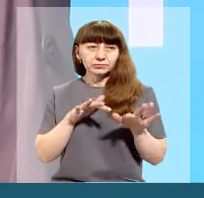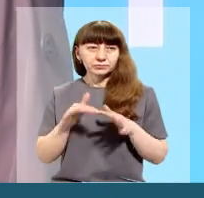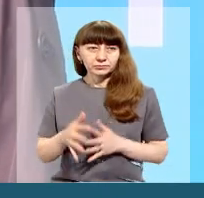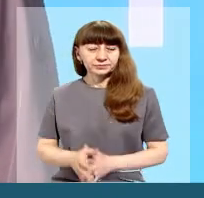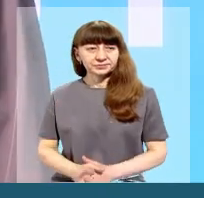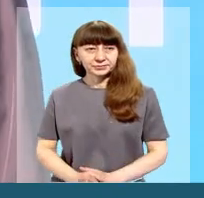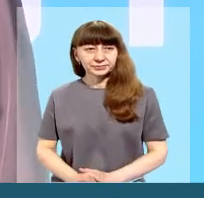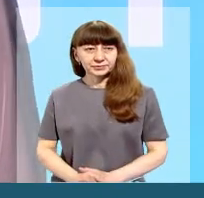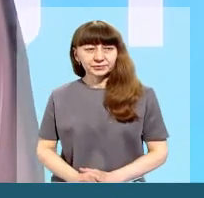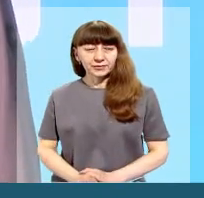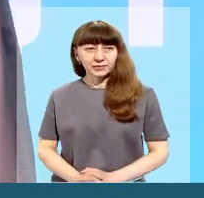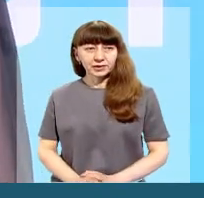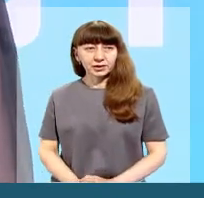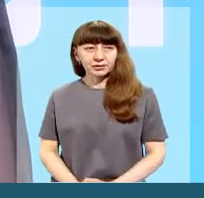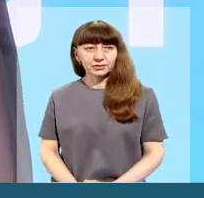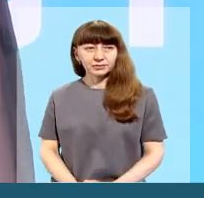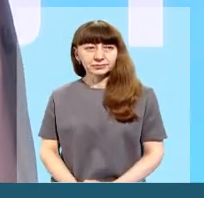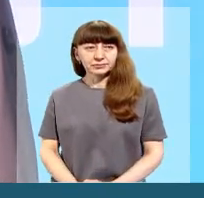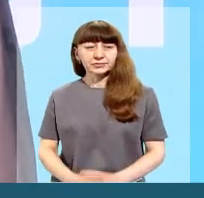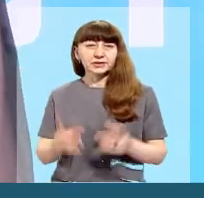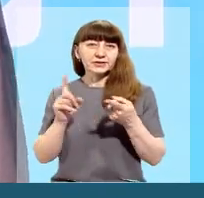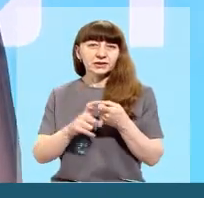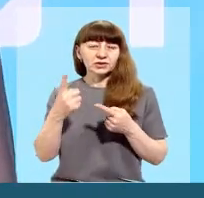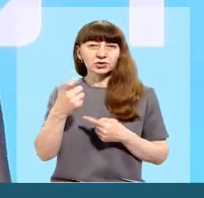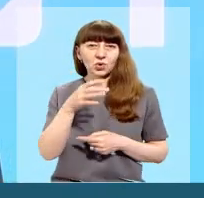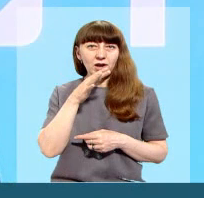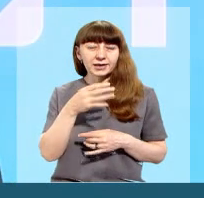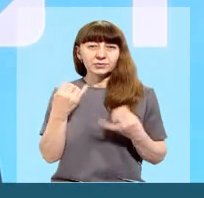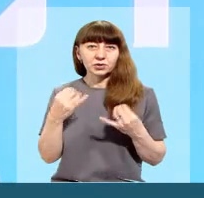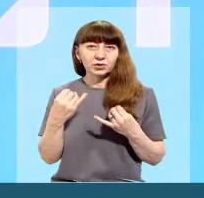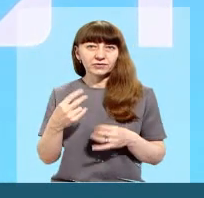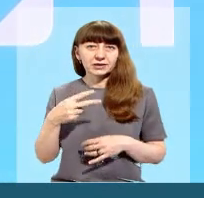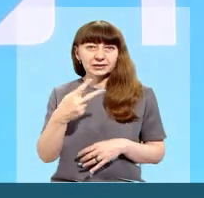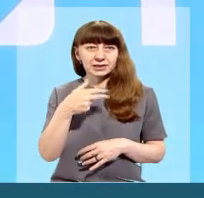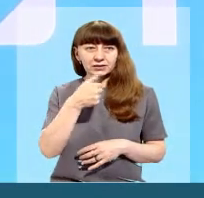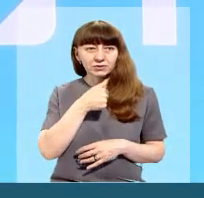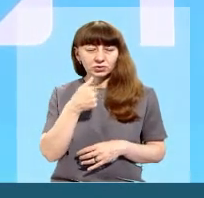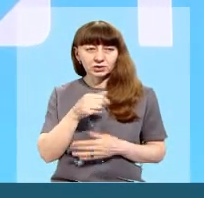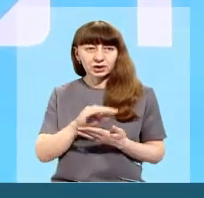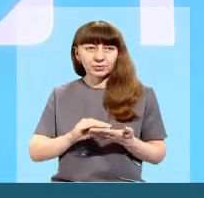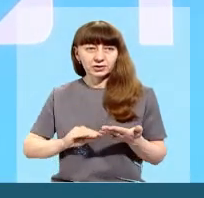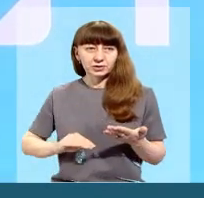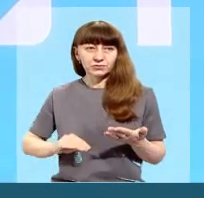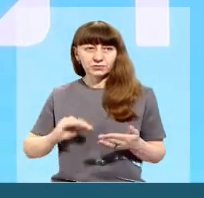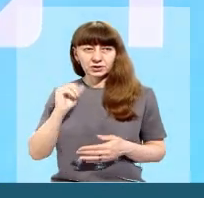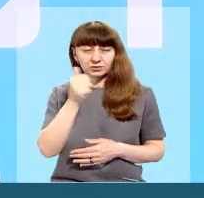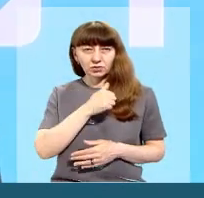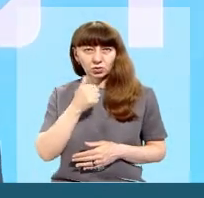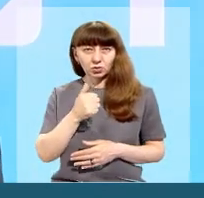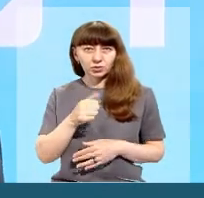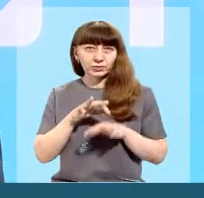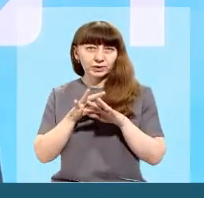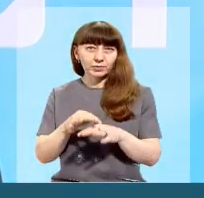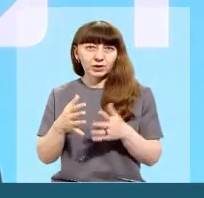говорили, проходит в рамках столетия банка, которое мы отмечали в 2023 году, и на протяжении всего года